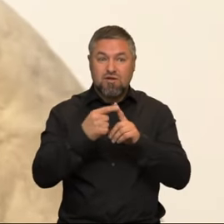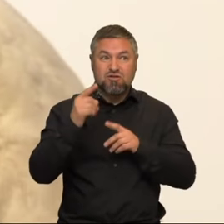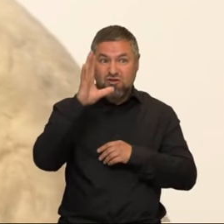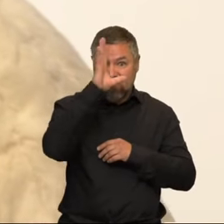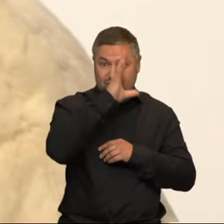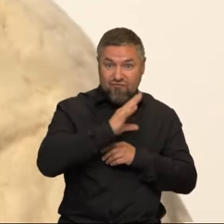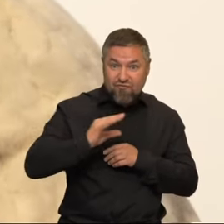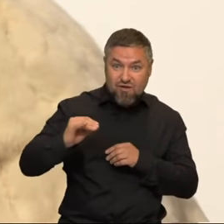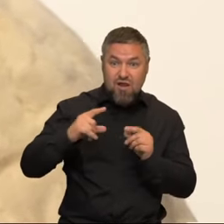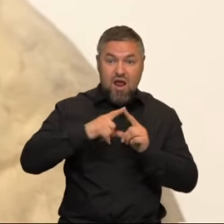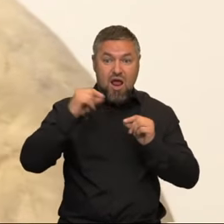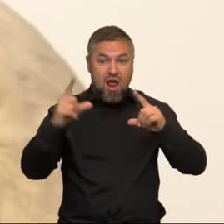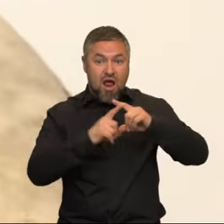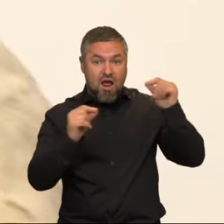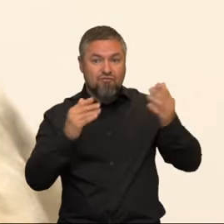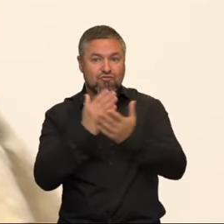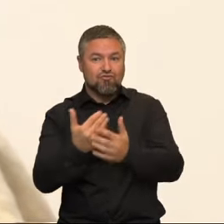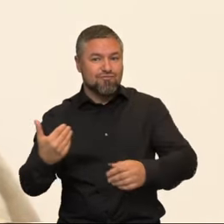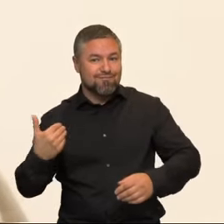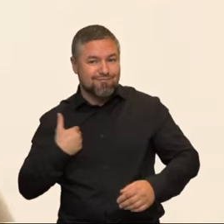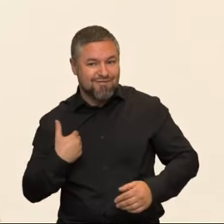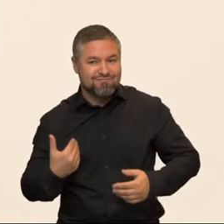księżyc, a wśród gwiazd już byliśmy.